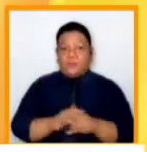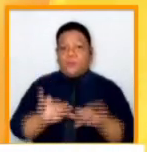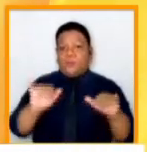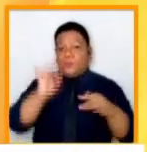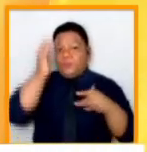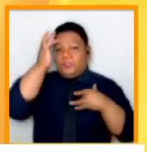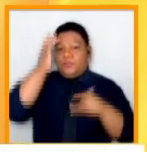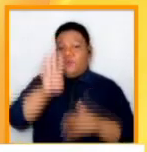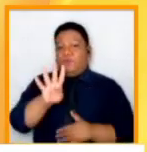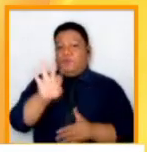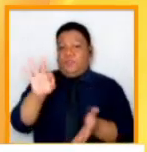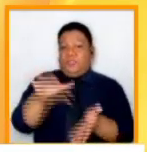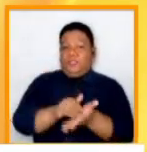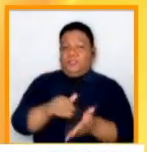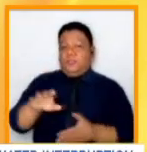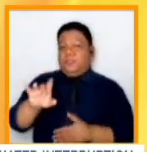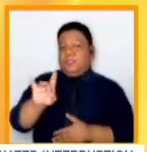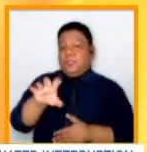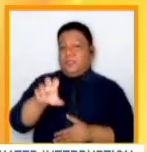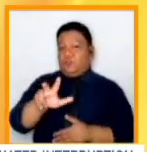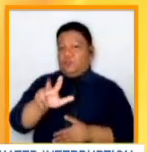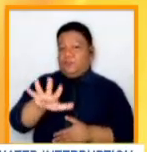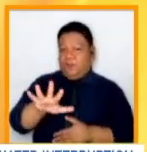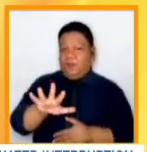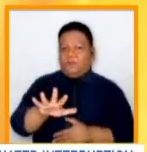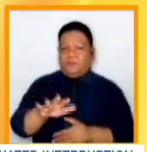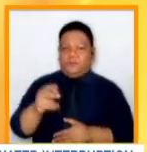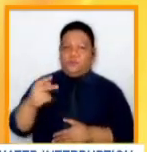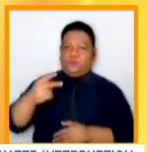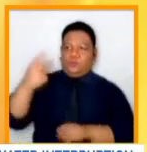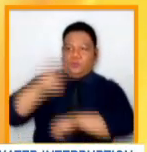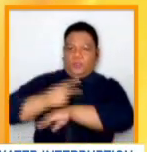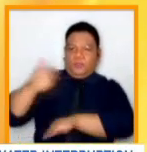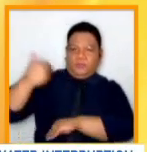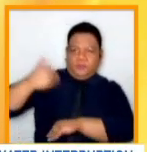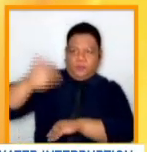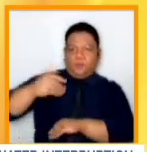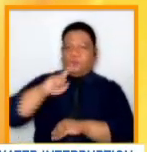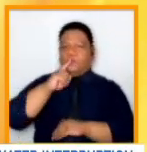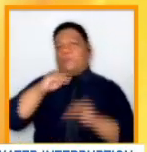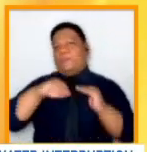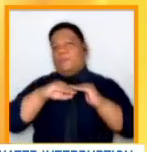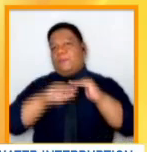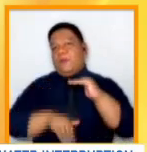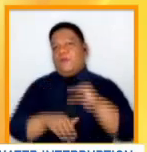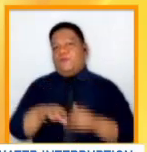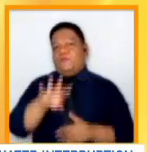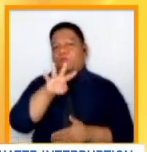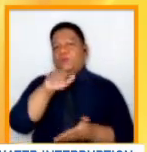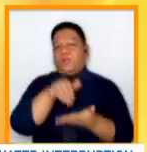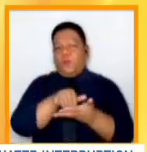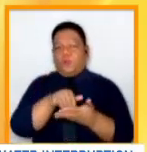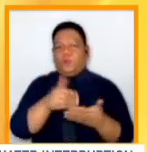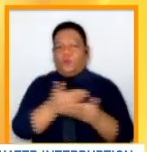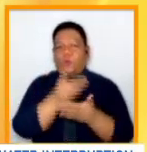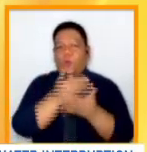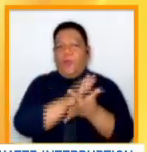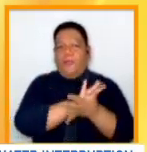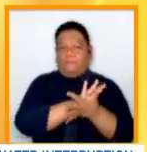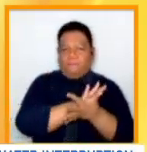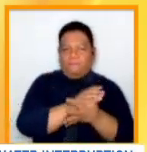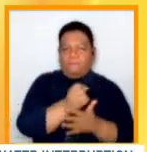cases. Ikalawang sunod na araw ng mas mababa pa sa 4,000 ang mga bagong kaso ng COVID-19 na nasa